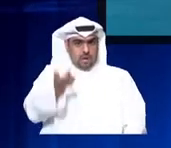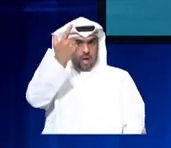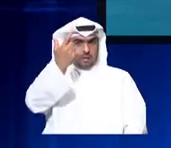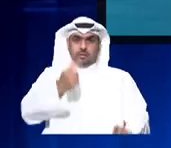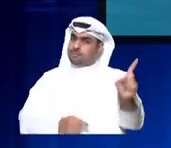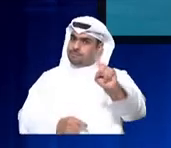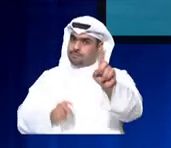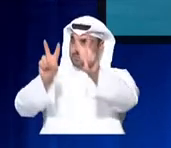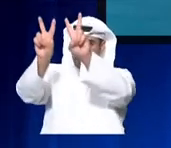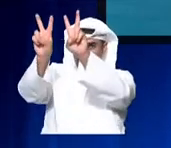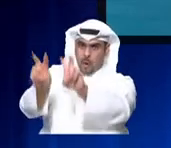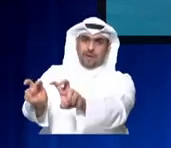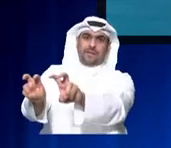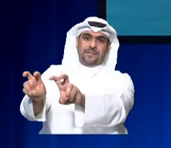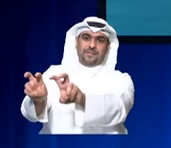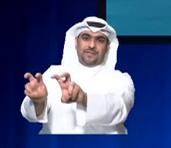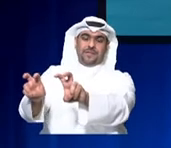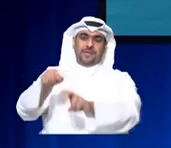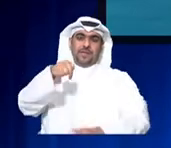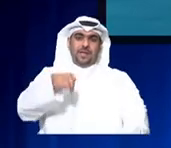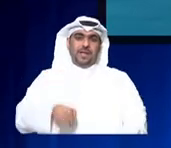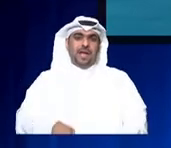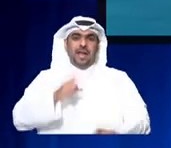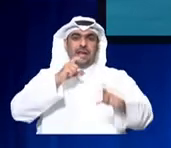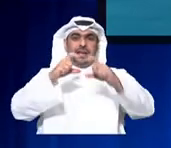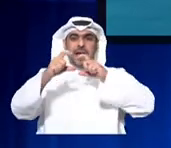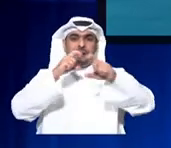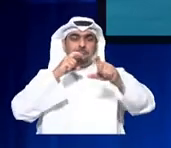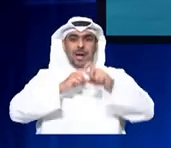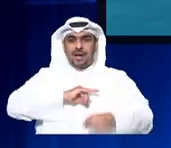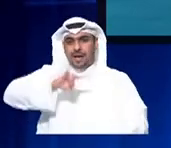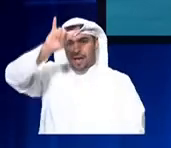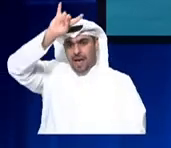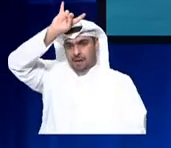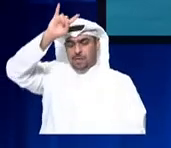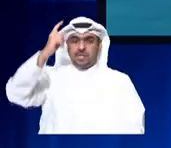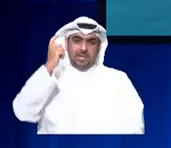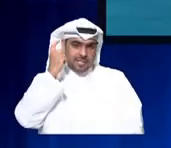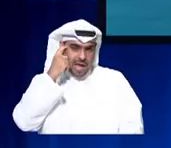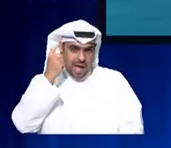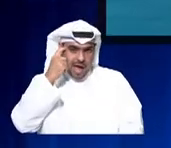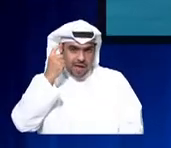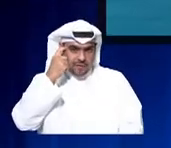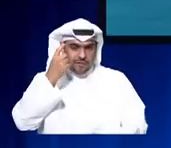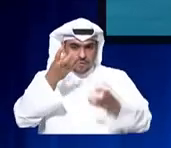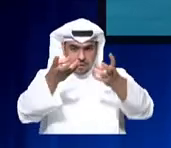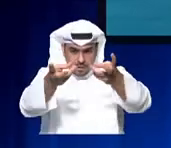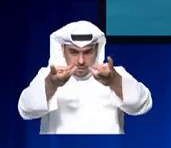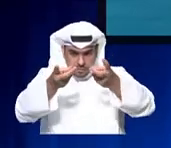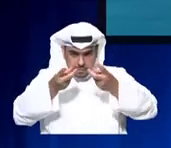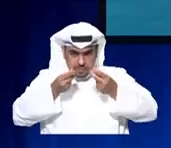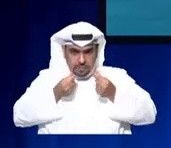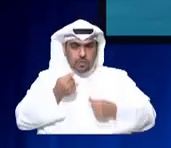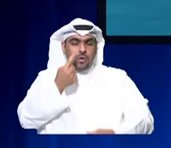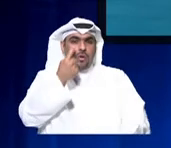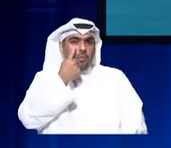للخدمة. وهنا يكون دور البنك المركزي في تقييم وعمل دراسة مستفيضة للخدمة